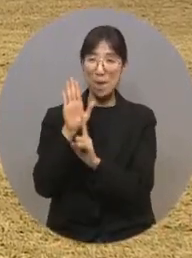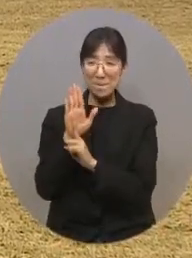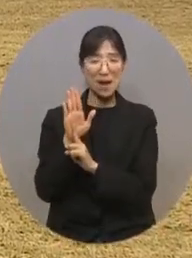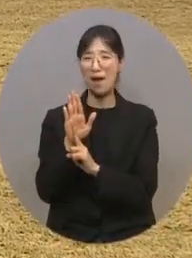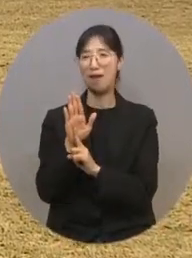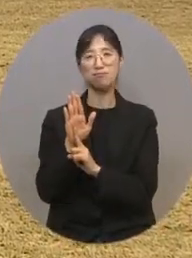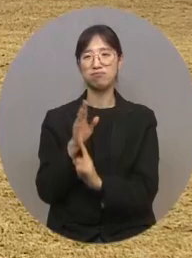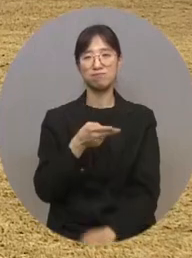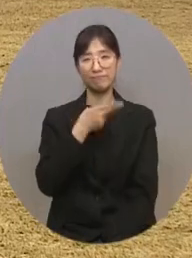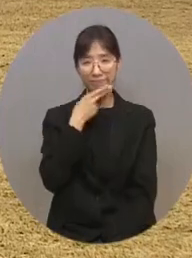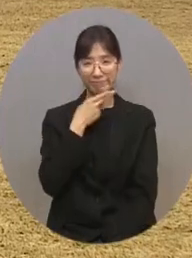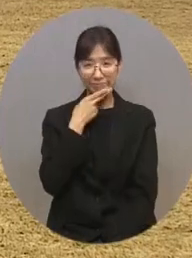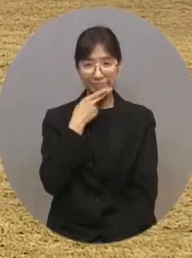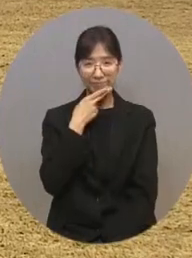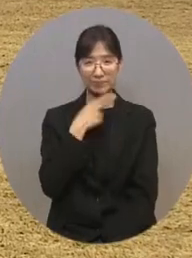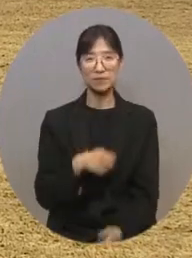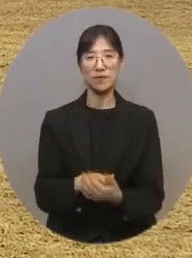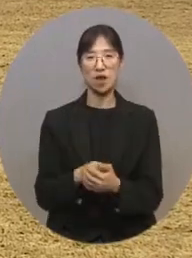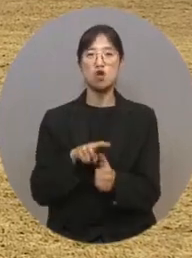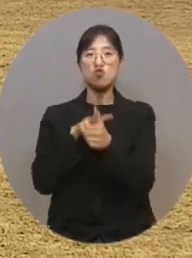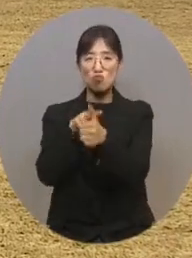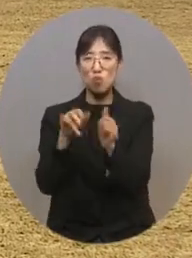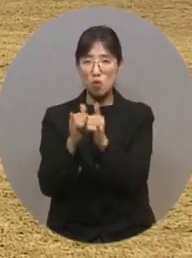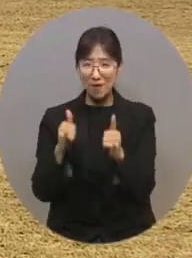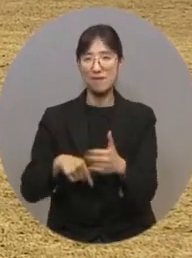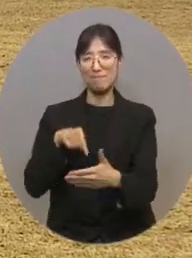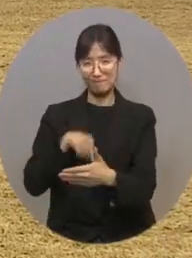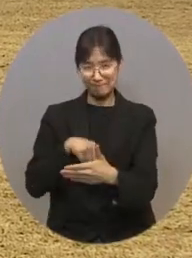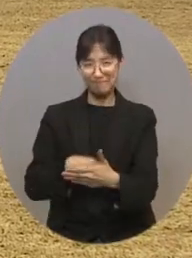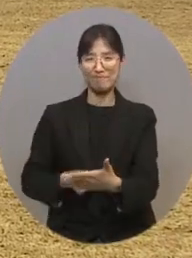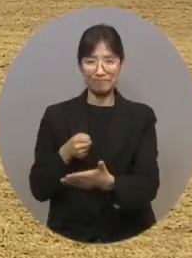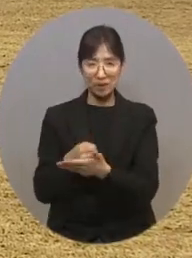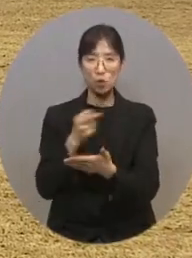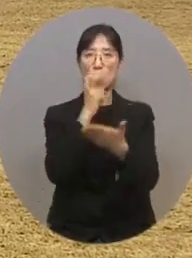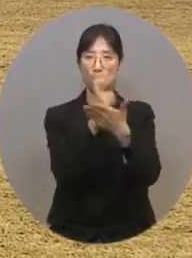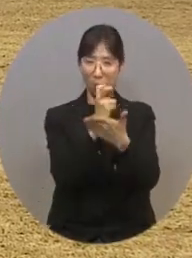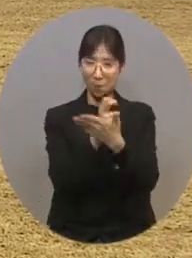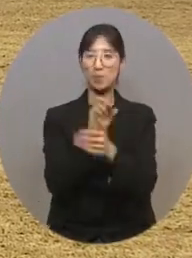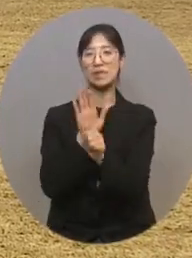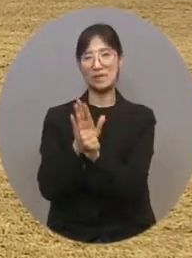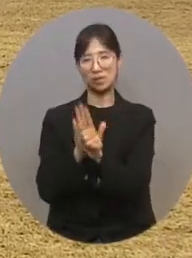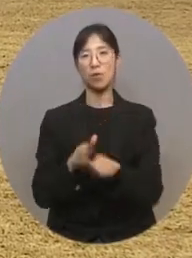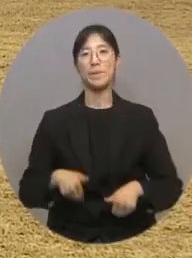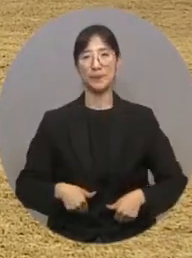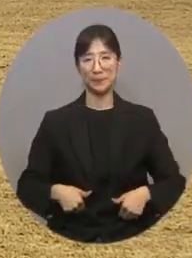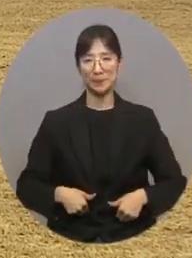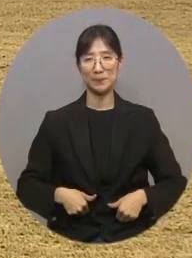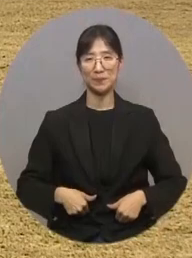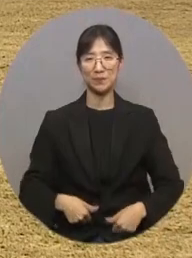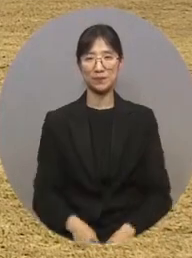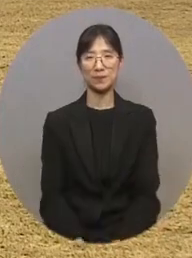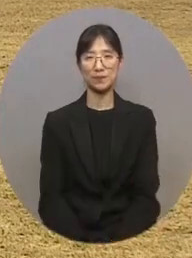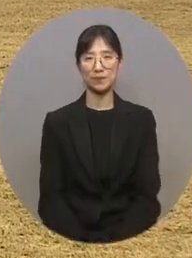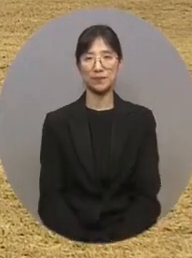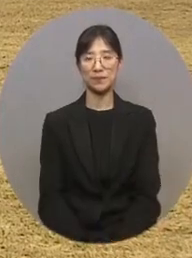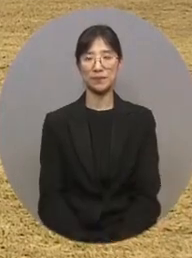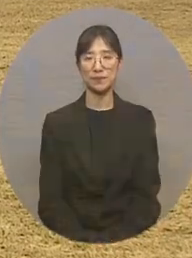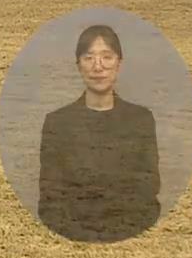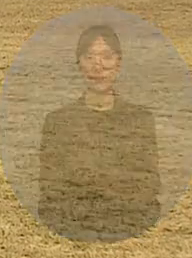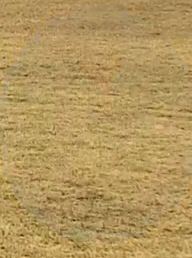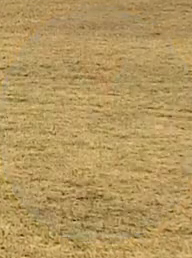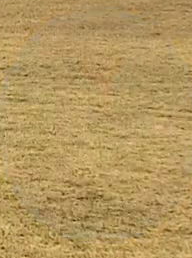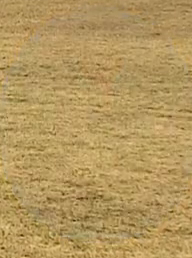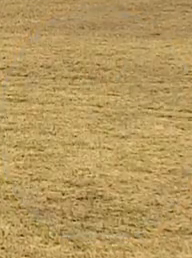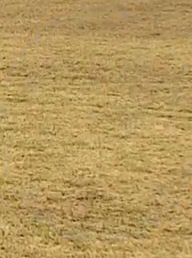않고 있는 상황입니다 후보자들의 의지 법적인 장치 그리고 지원이 필요한 상황입니다 복지 T 뉴스